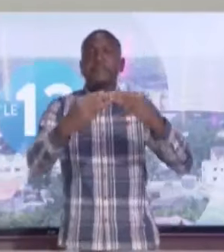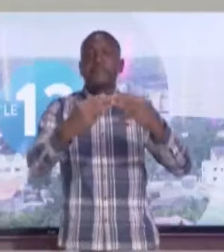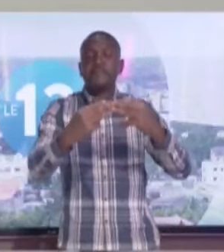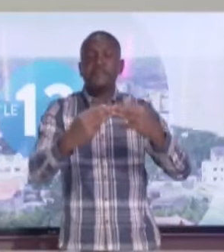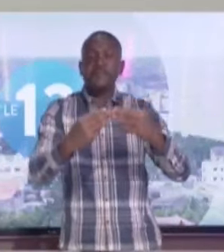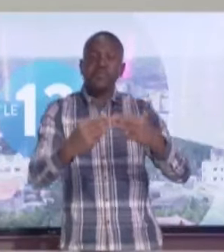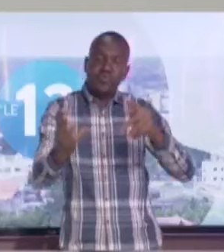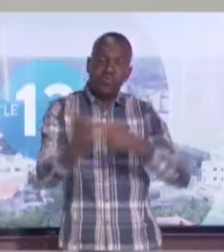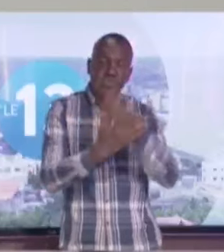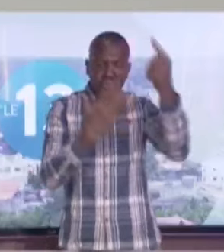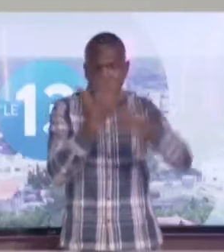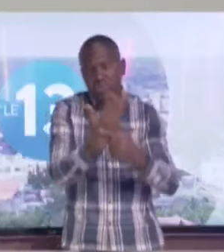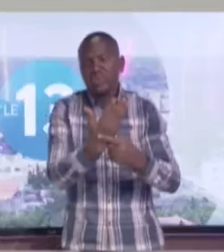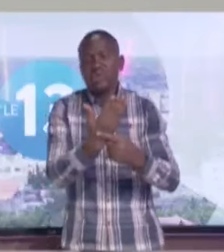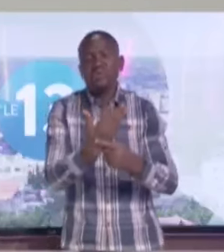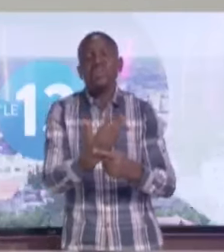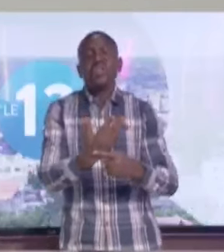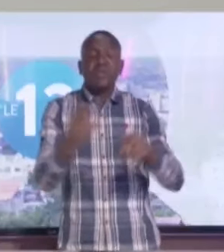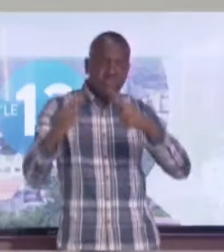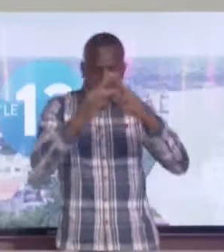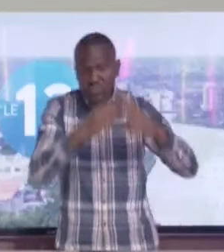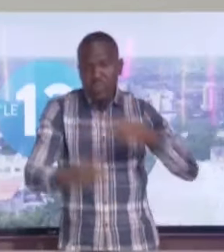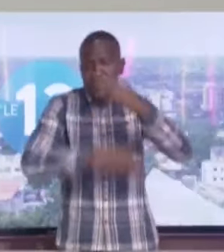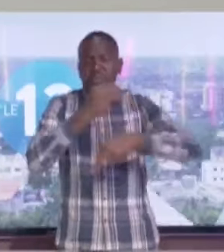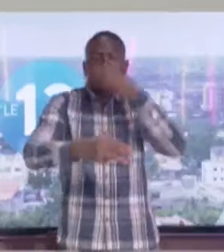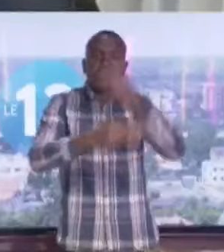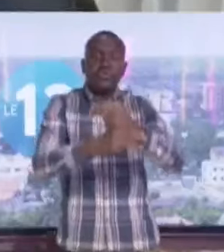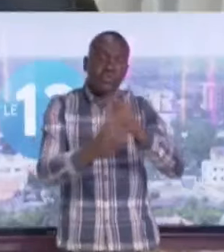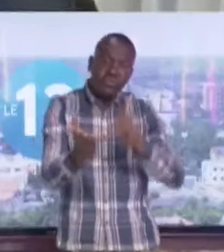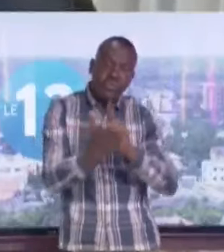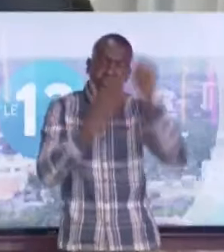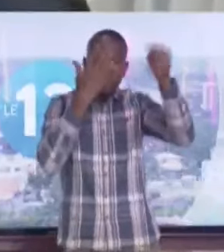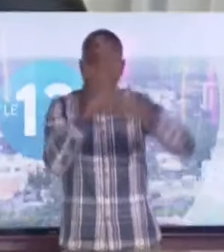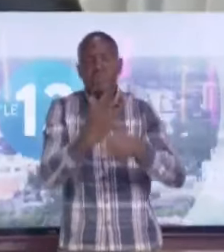Le programme des Nations Unies pour le développement PNUD